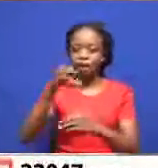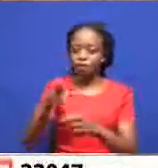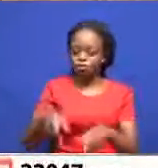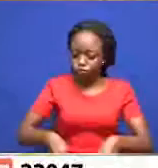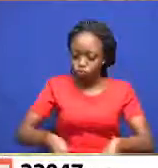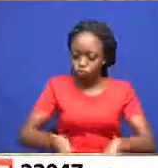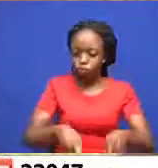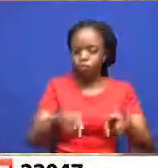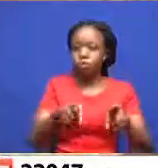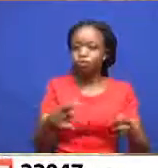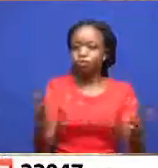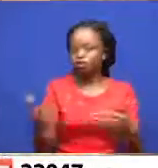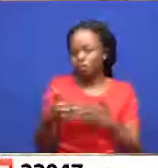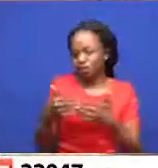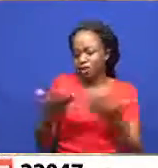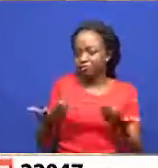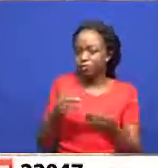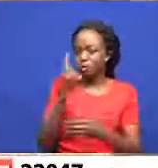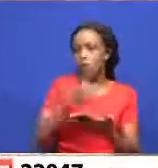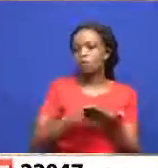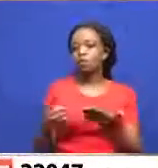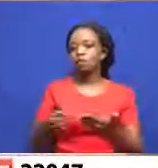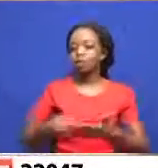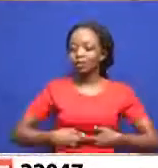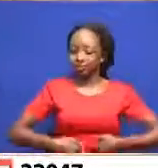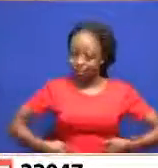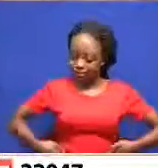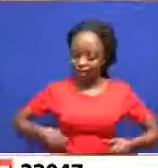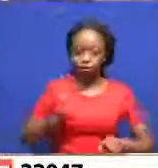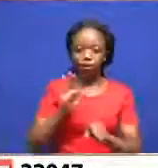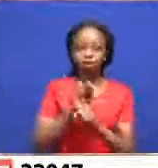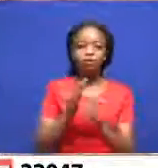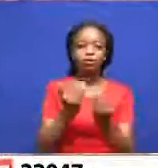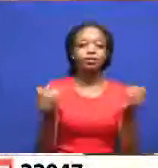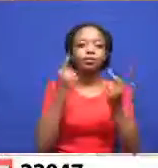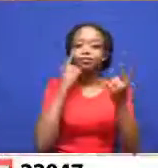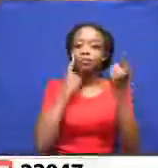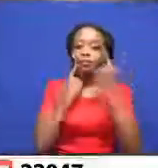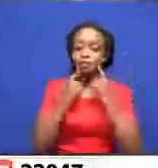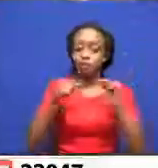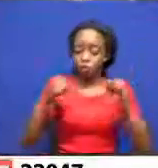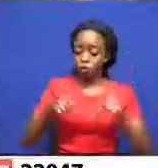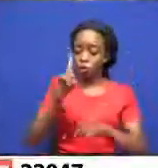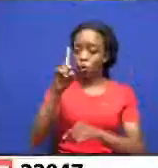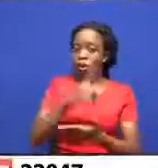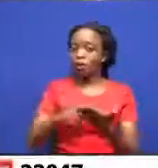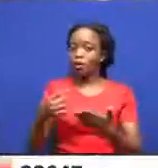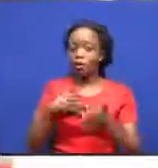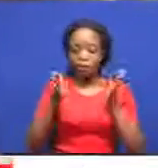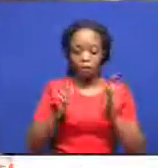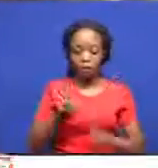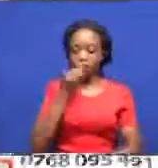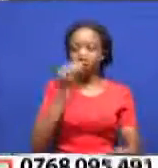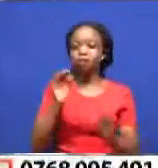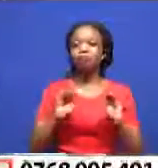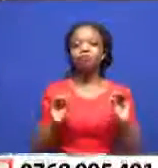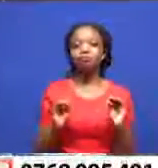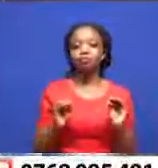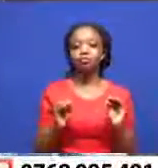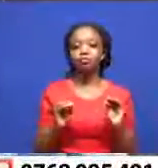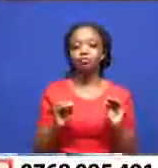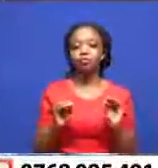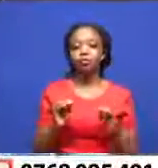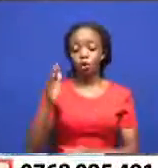barabarani karibu wiki nzima, njaa tele, watoto wanalia, leo iko wiki nzima bado sijakula. Na